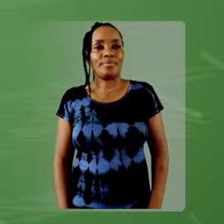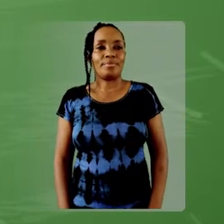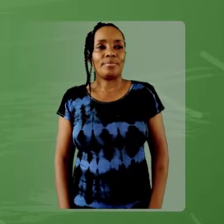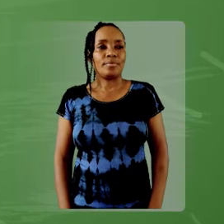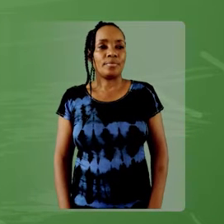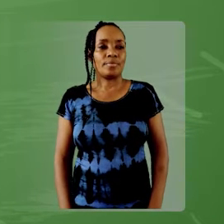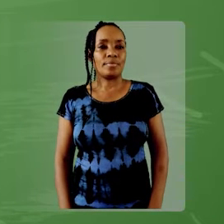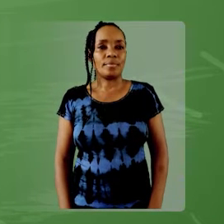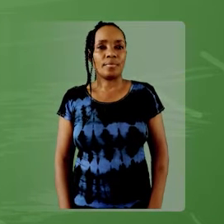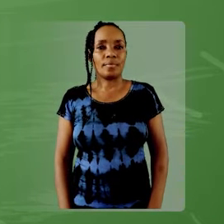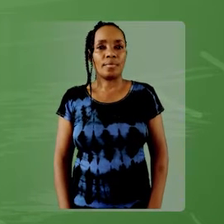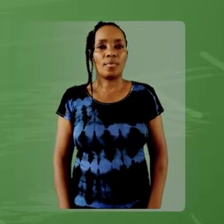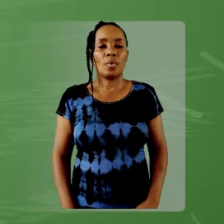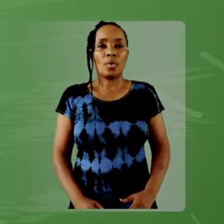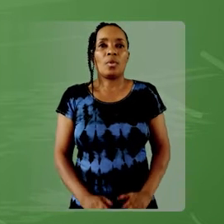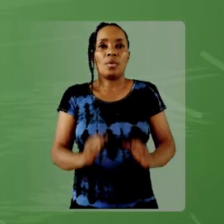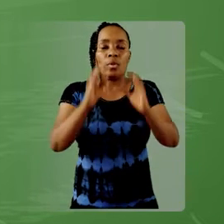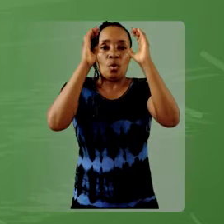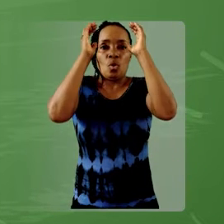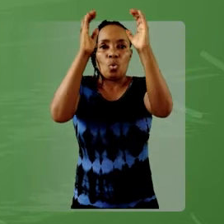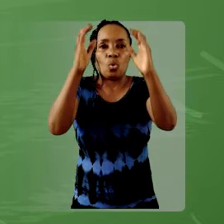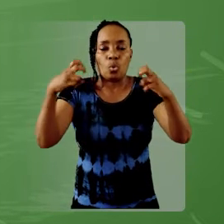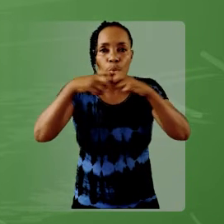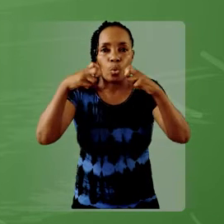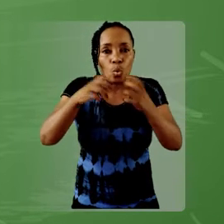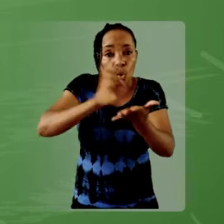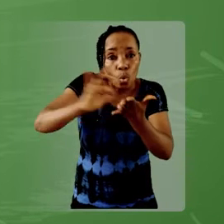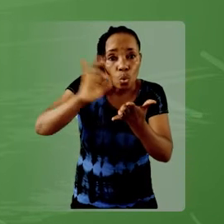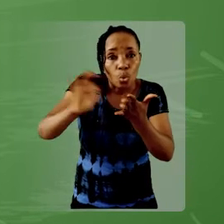tableau. Un compteur,